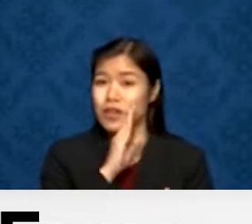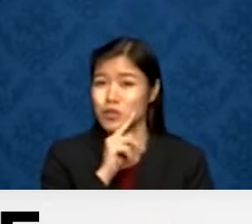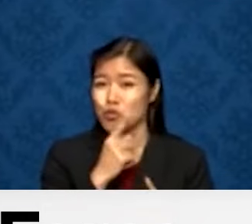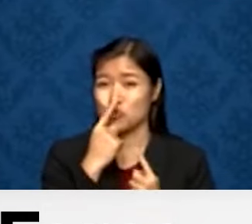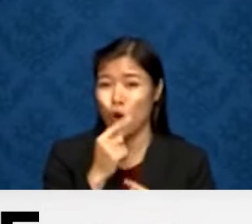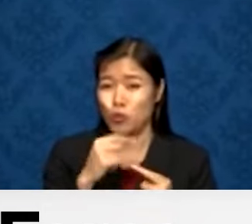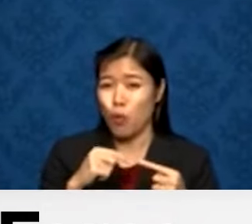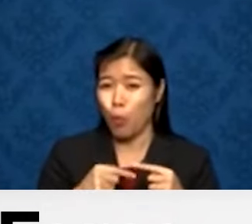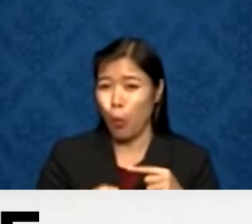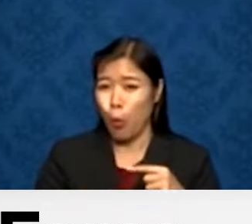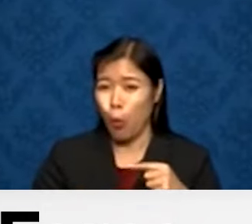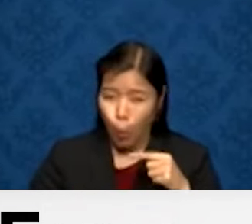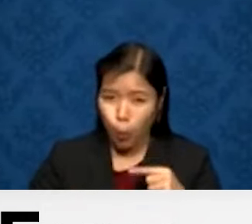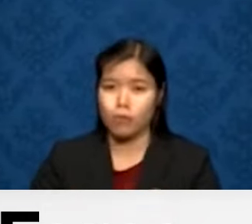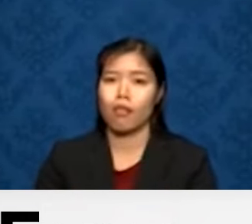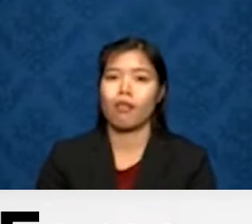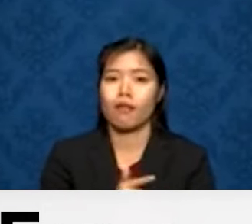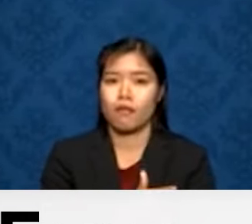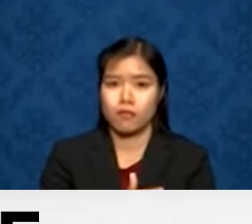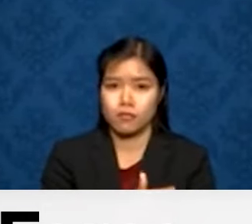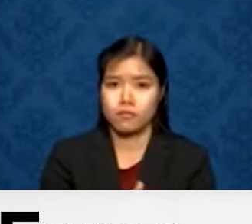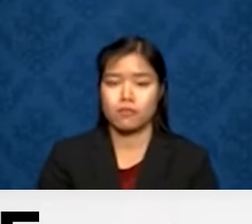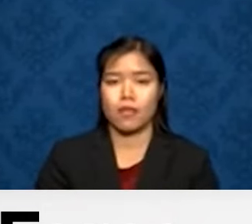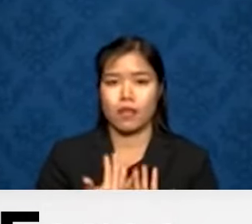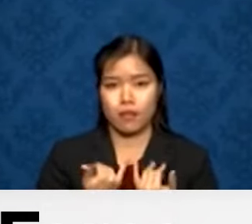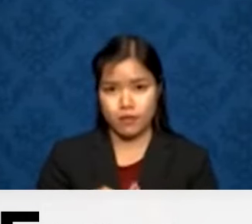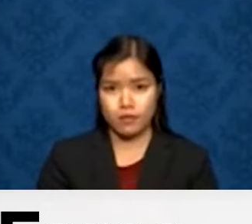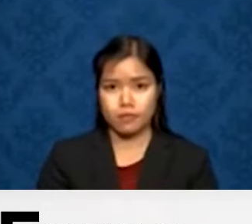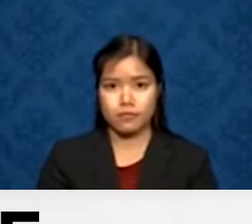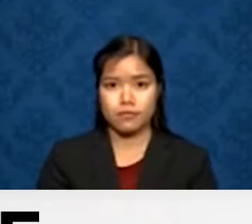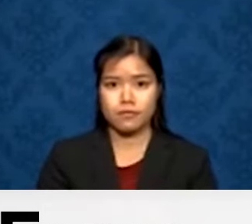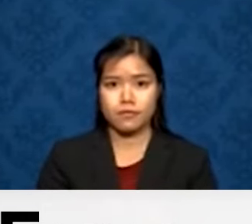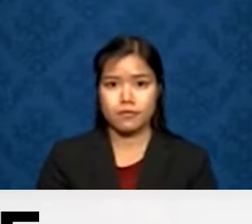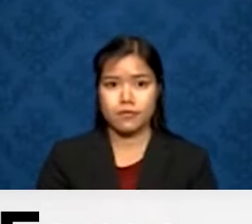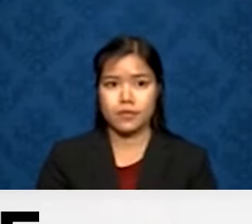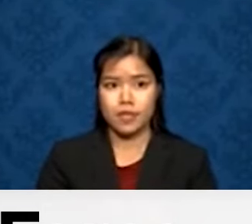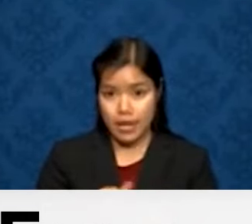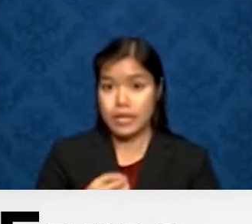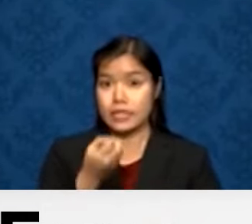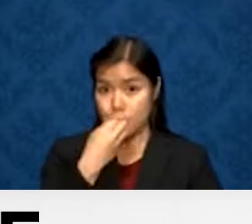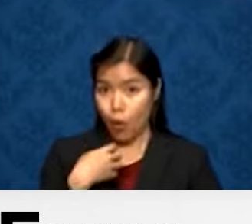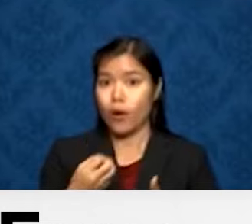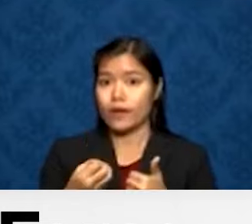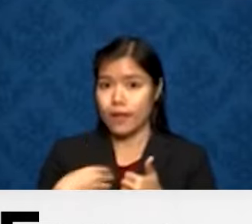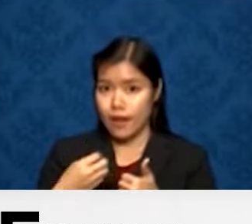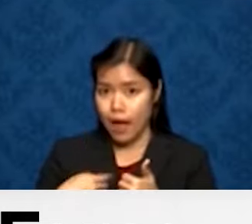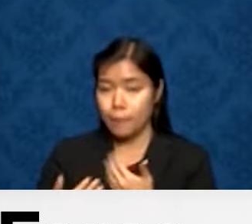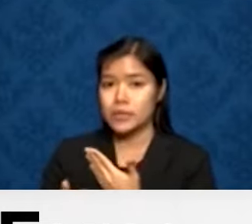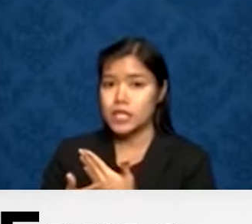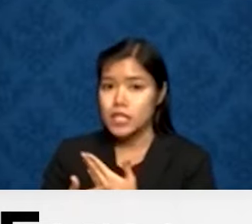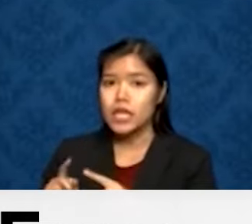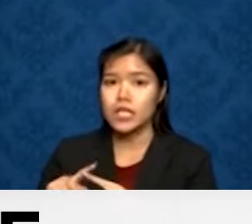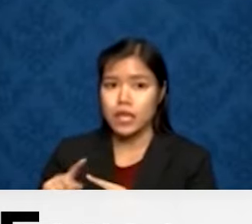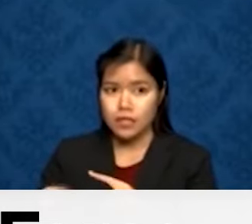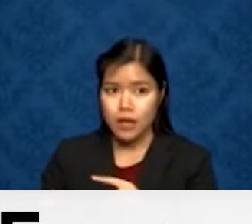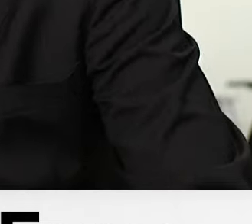าใจก่อนว่าตกลงแล้วในกระทรวงกลาโหมเขามีการดำเนินหลายเรื่องไปอย่างไรบ้างไม่ใช่จู่ๆเข้าไปแล้วก็ไม่เข้าใจเลยว่าเขาป